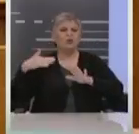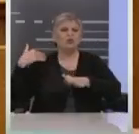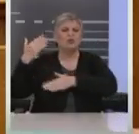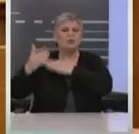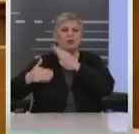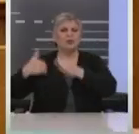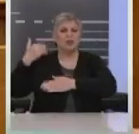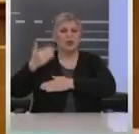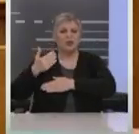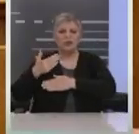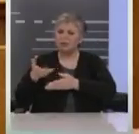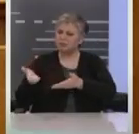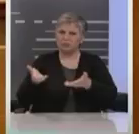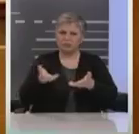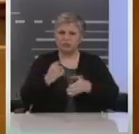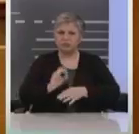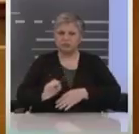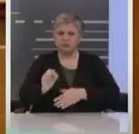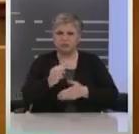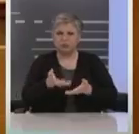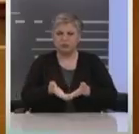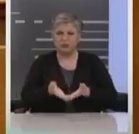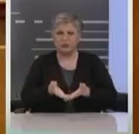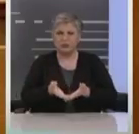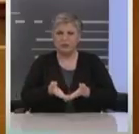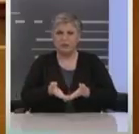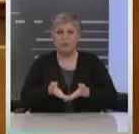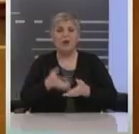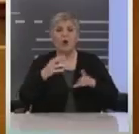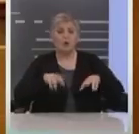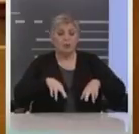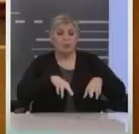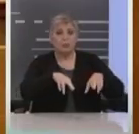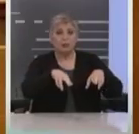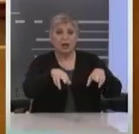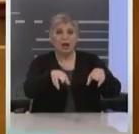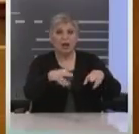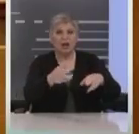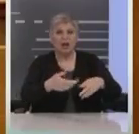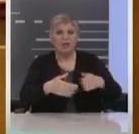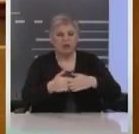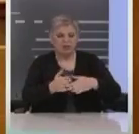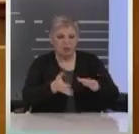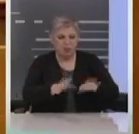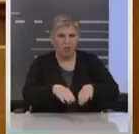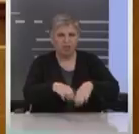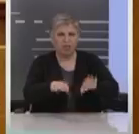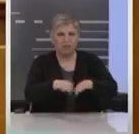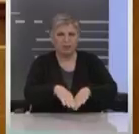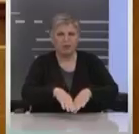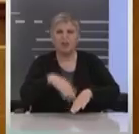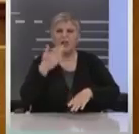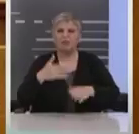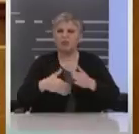προηγούμενα? Τα χρόνια που μπαζώνονταν τα ρέματα, που χτίζονταν αυθαίρετα οι